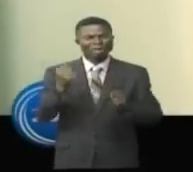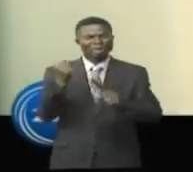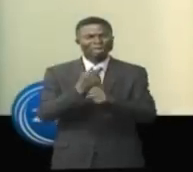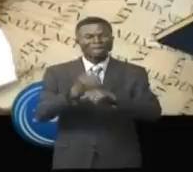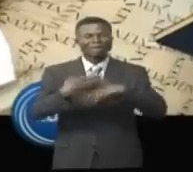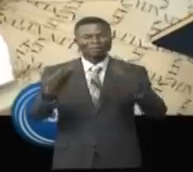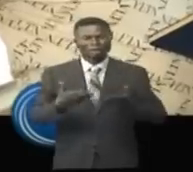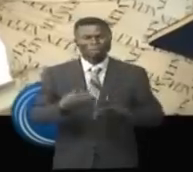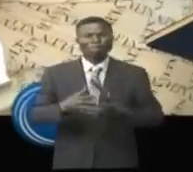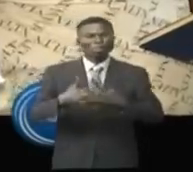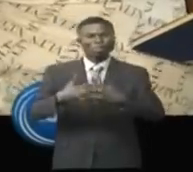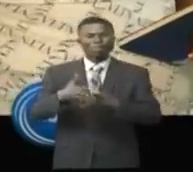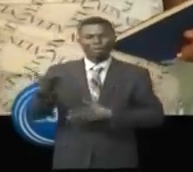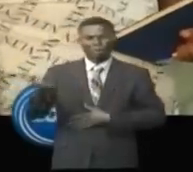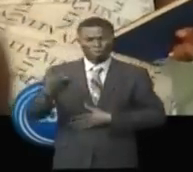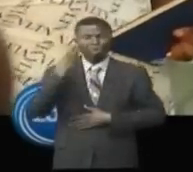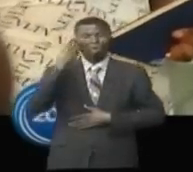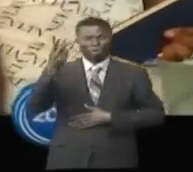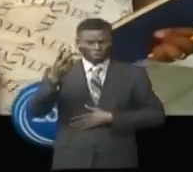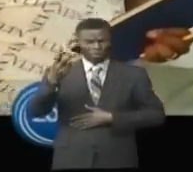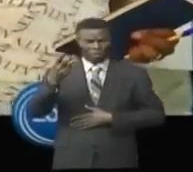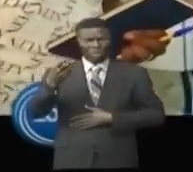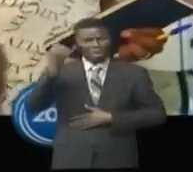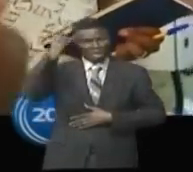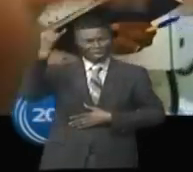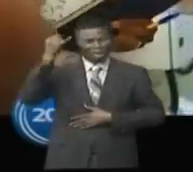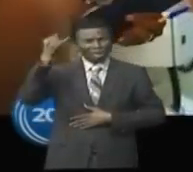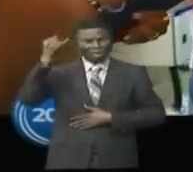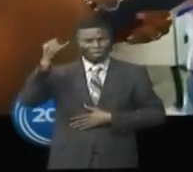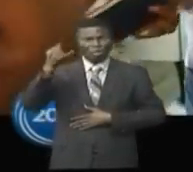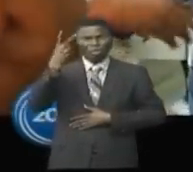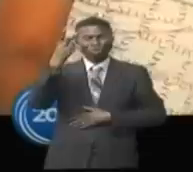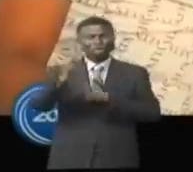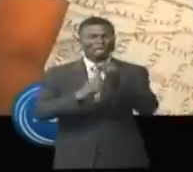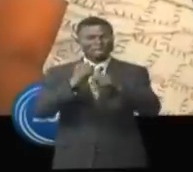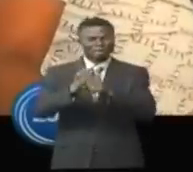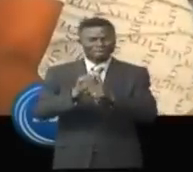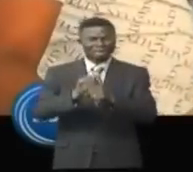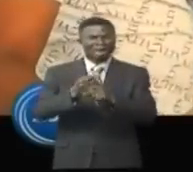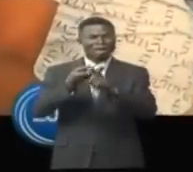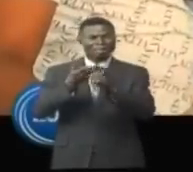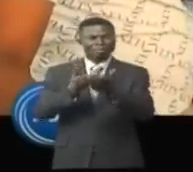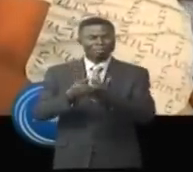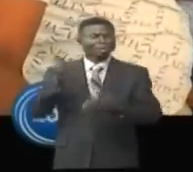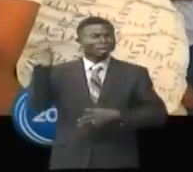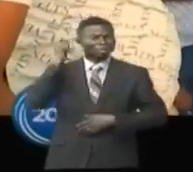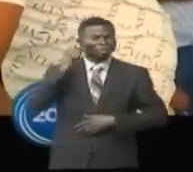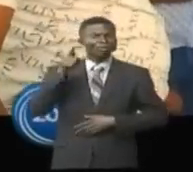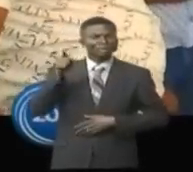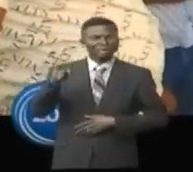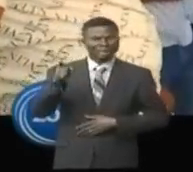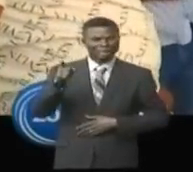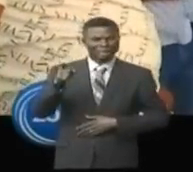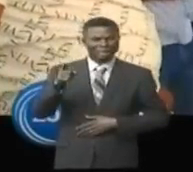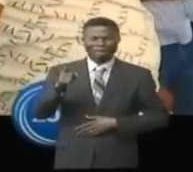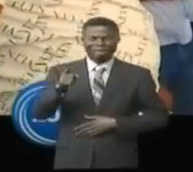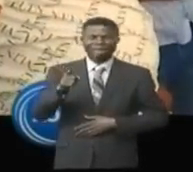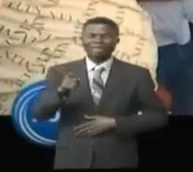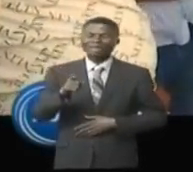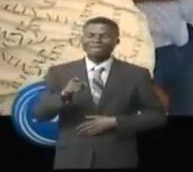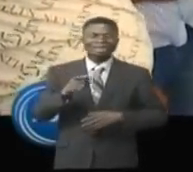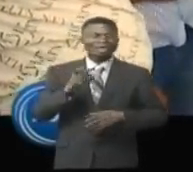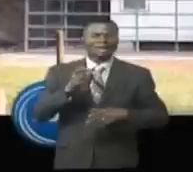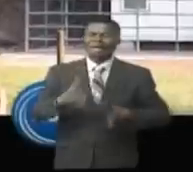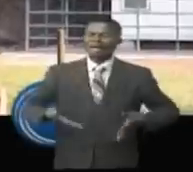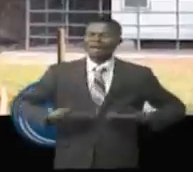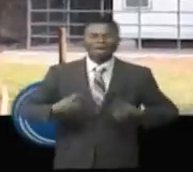la centrale. En voyant ce qu'elle a initié il y a environ 2 ans, professeur Sandrine Galula a eu du mal à dissimuler